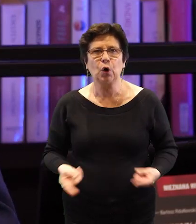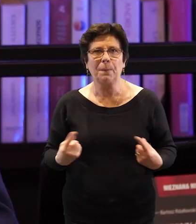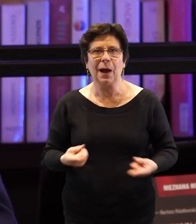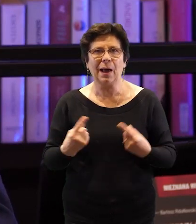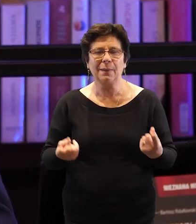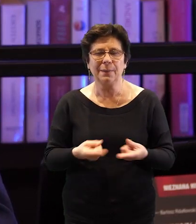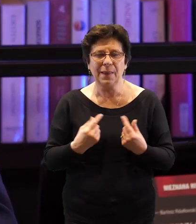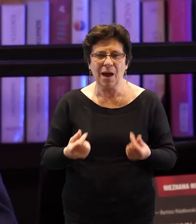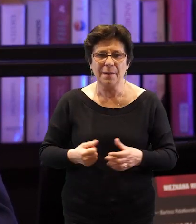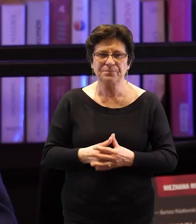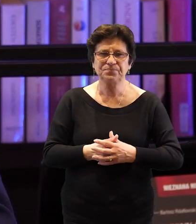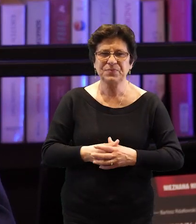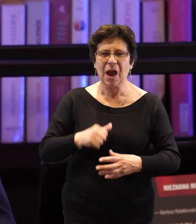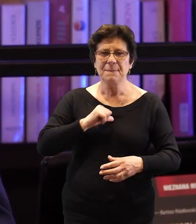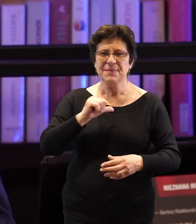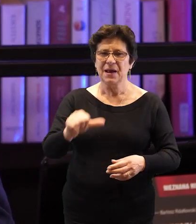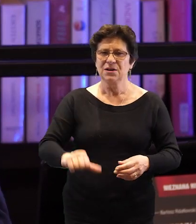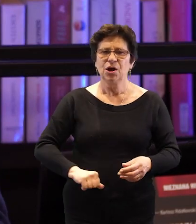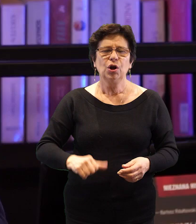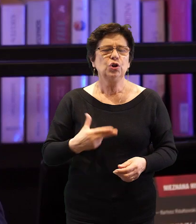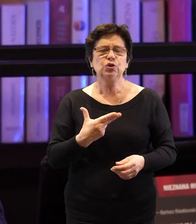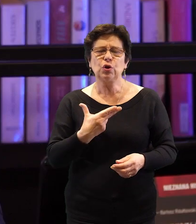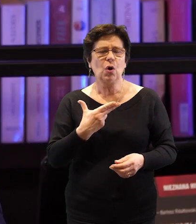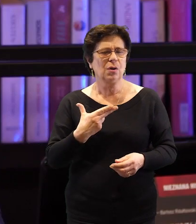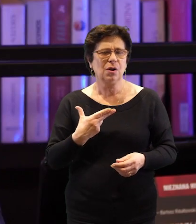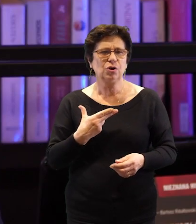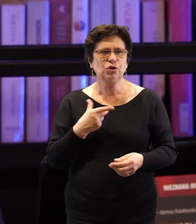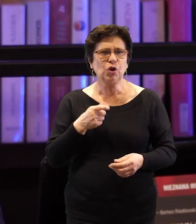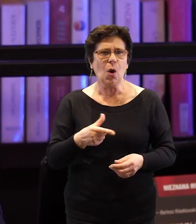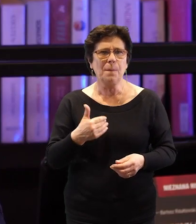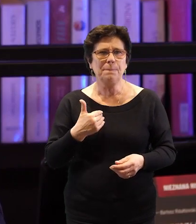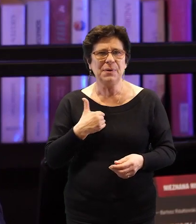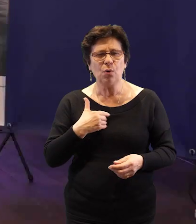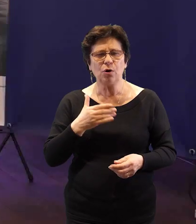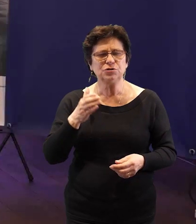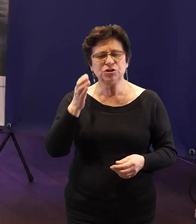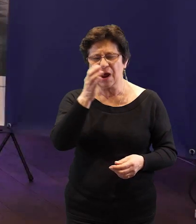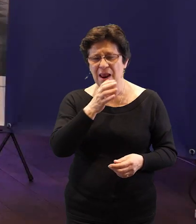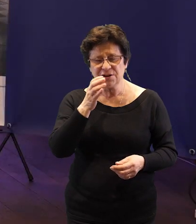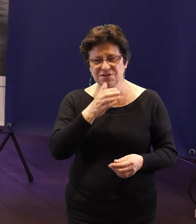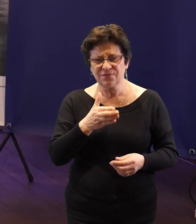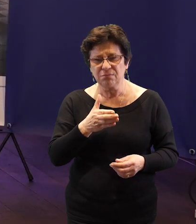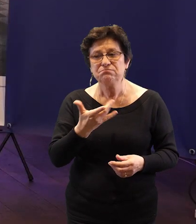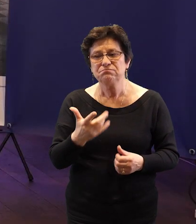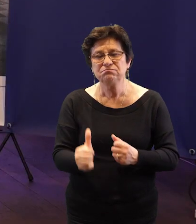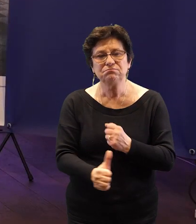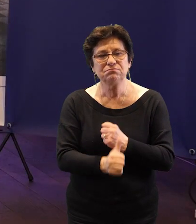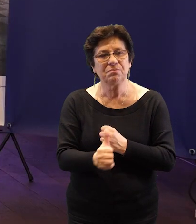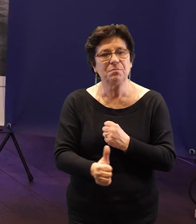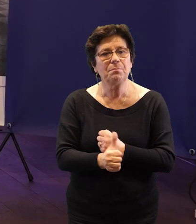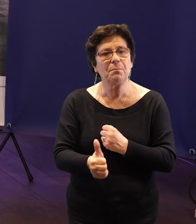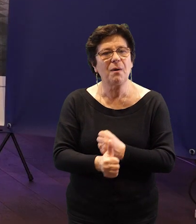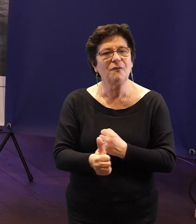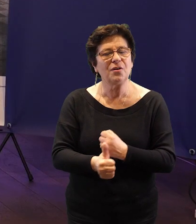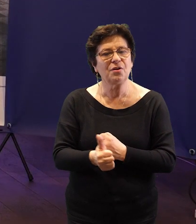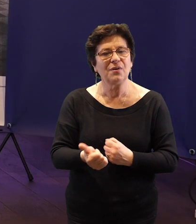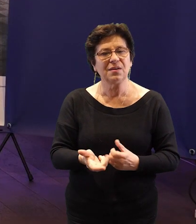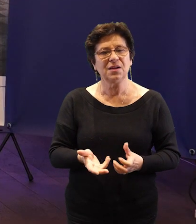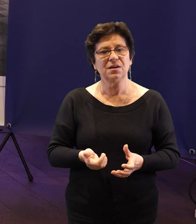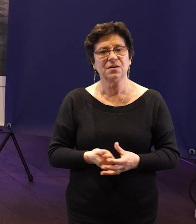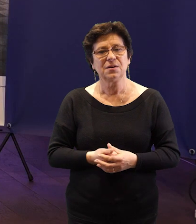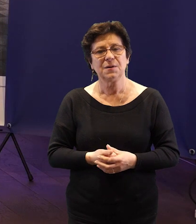kapitalistyczna. To nie była propaganda, to było szaleństwo, ale czym ono było spowodowane? Ono było